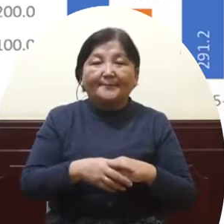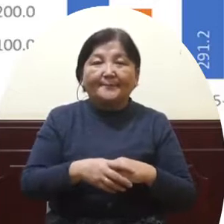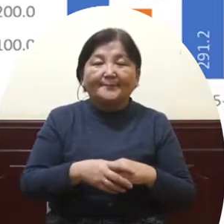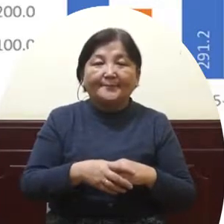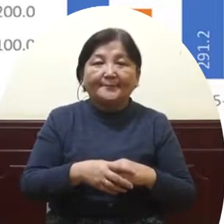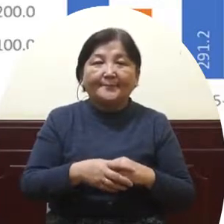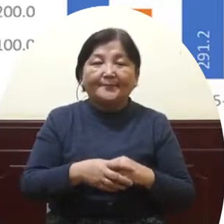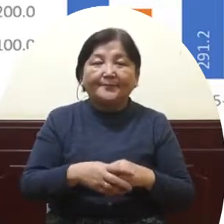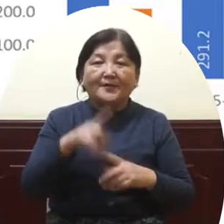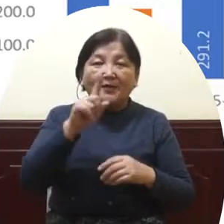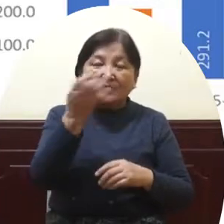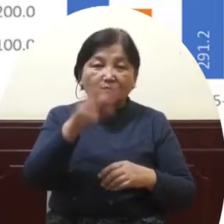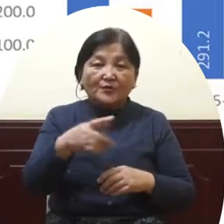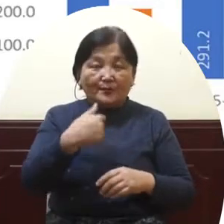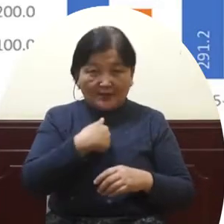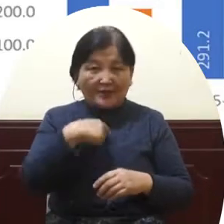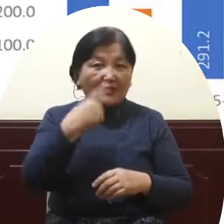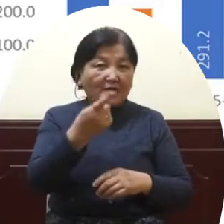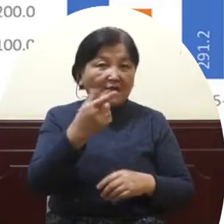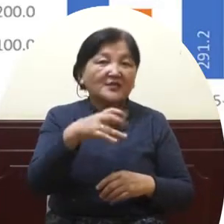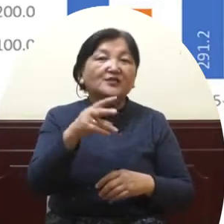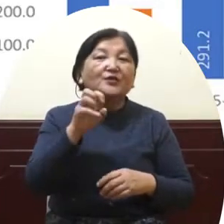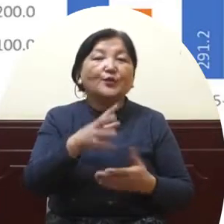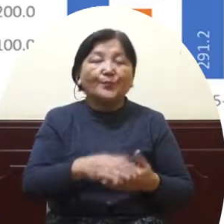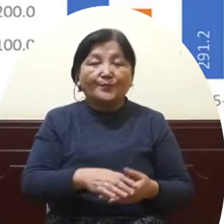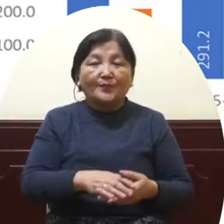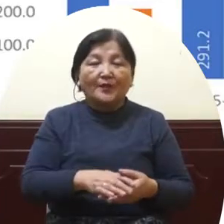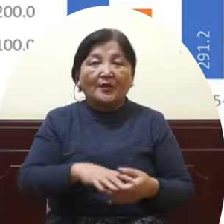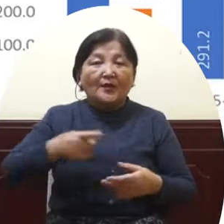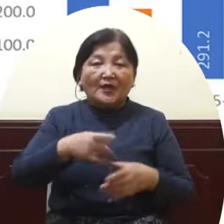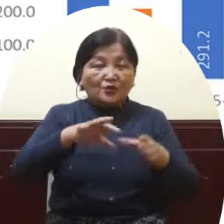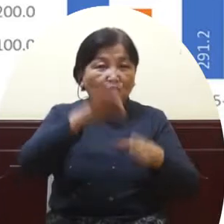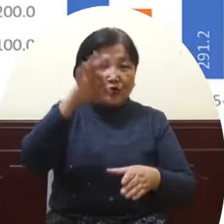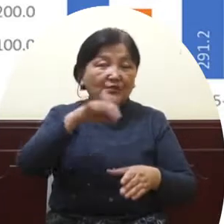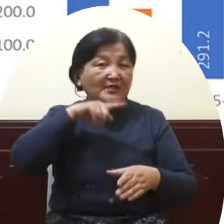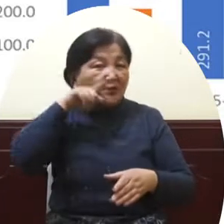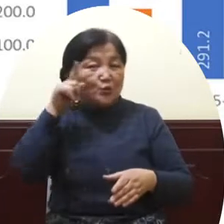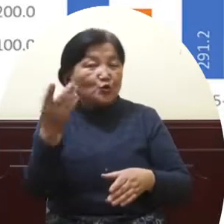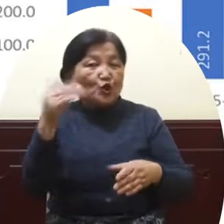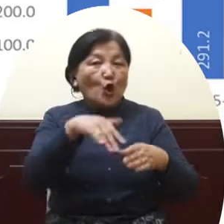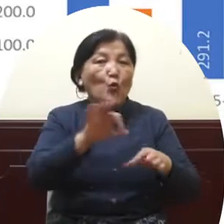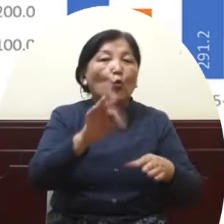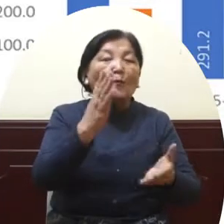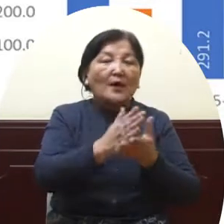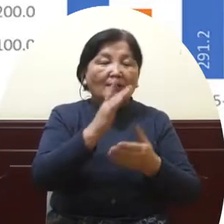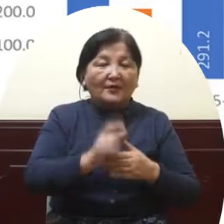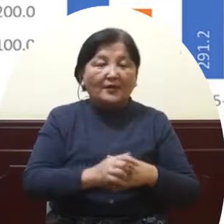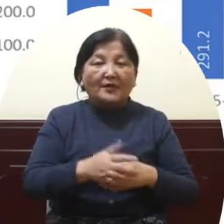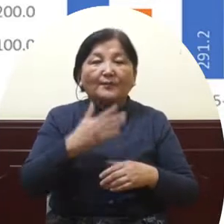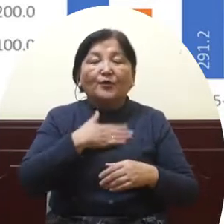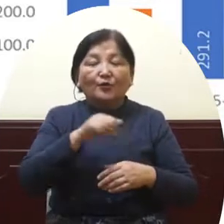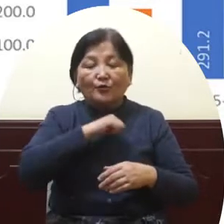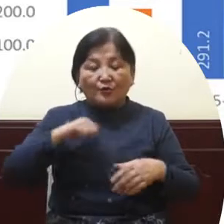Тэгээ би бол нэг зүйлийг хэлэх гэсэн. Сонгогчид яагаад оролцохгүй байгаа юм бэ гэдэг асуудал дээр өөрийнхөө дүгнэлтийг